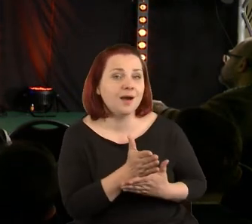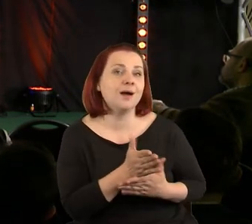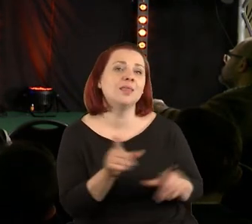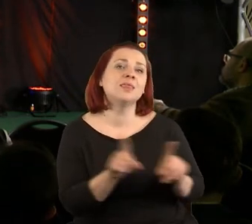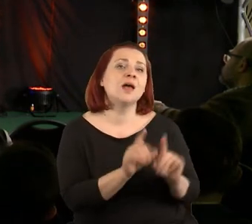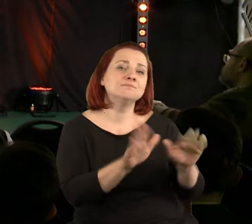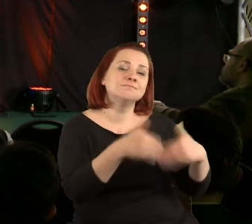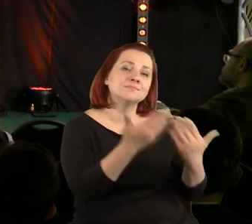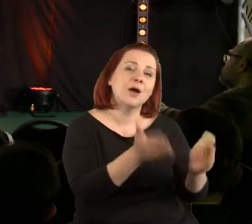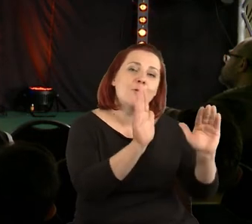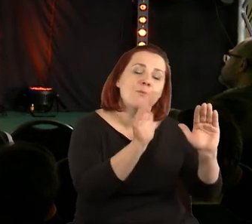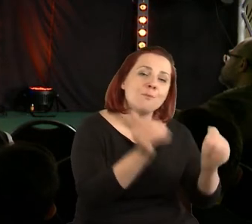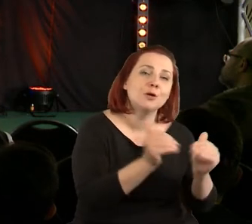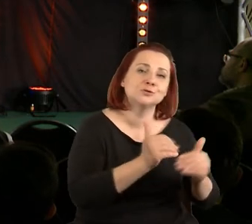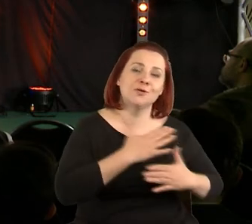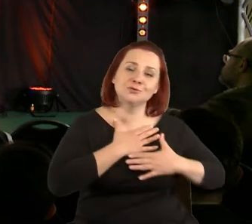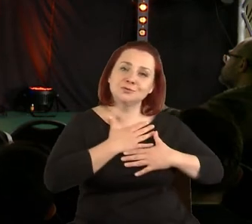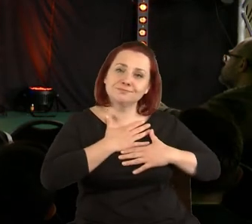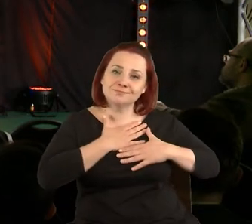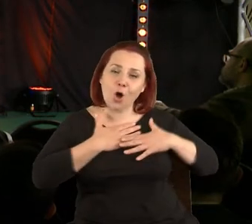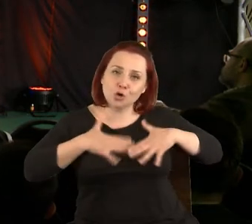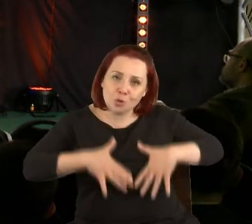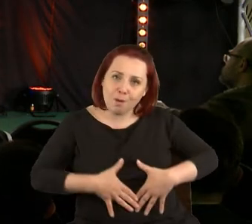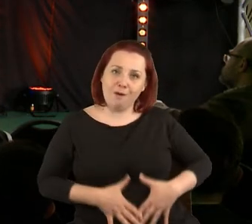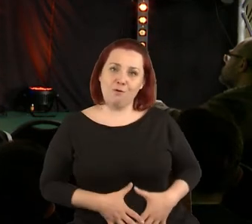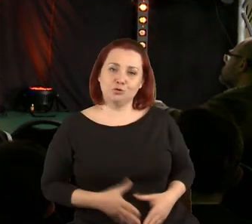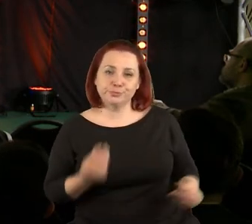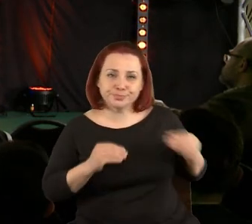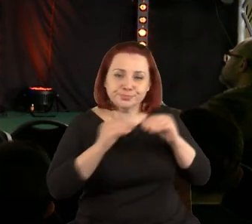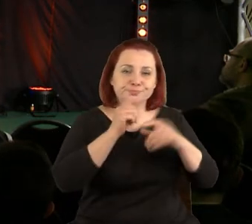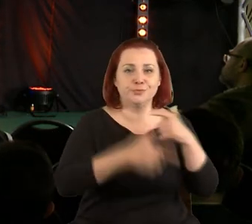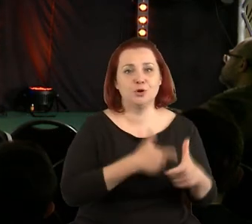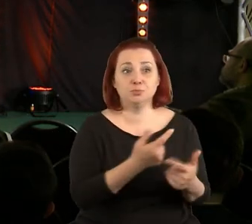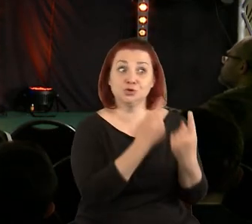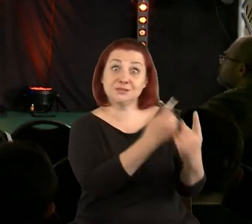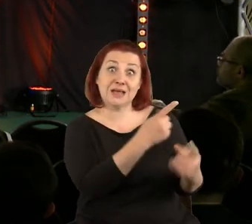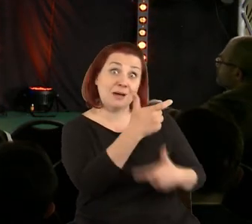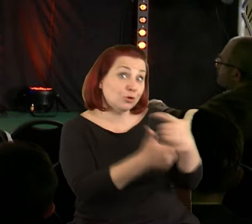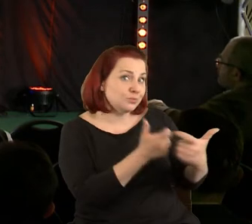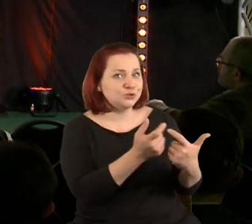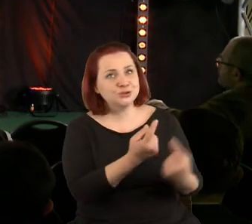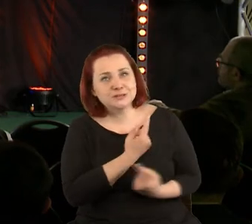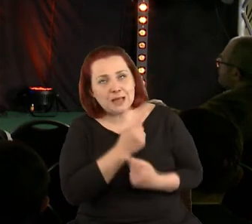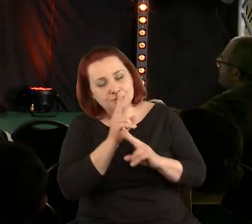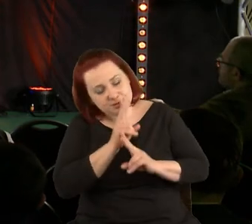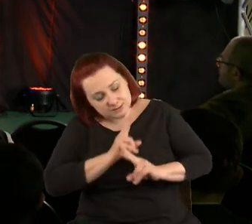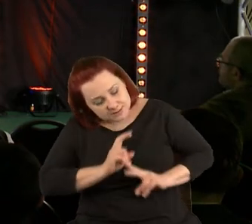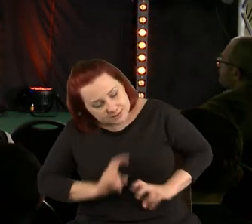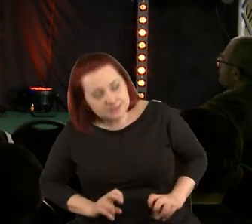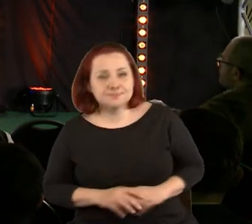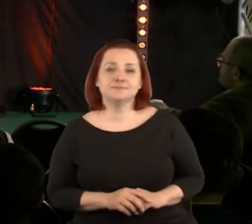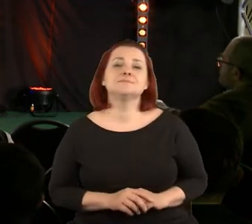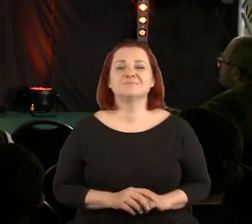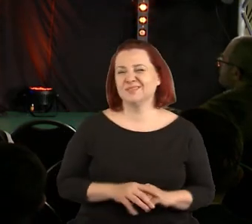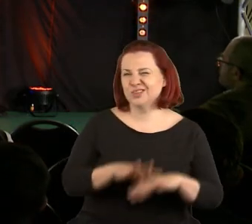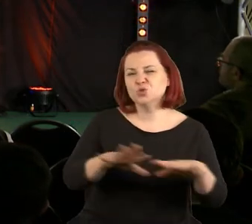pozwolił zbudować ci osobowość? Czy sam pracowałeś nad tym, sam dochodziłeś do tej mądrości? Ja w dużej mierze